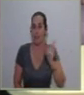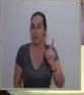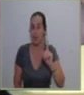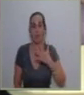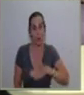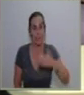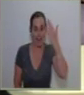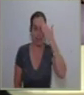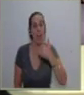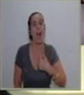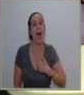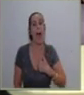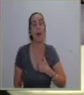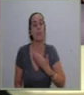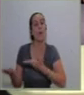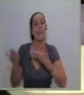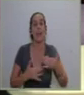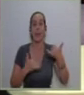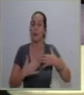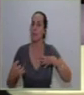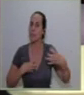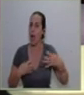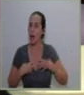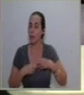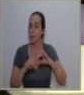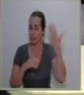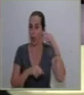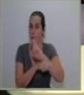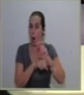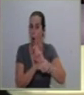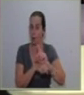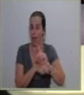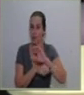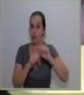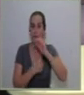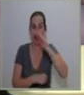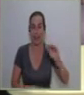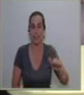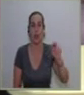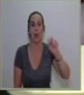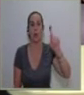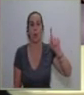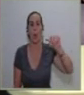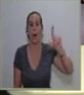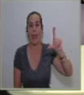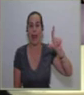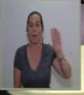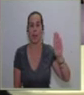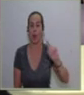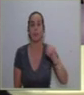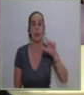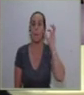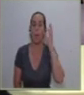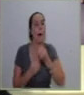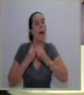ורוצה להכיר, אנחנו הולכים לארח עכשיו שחקנית שהפציעה בעונה האחרונה של שוברי גלים, שמה הוא נואל ברקוביץ', והיא